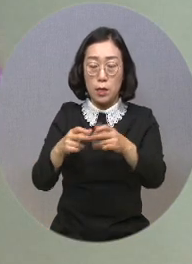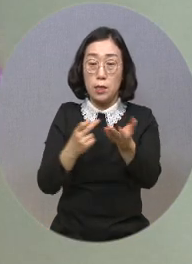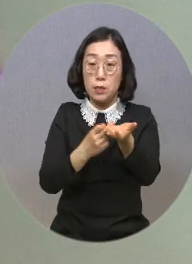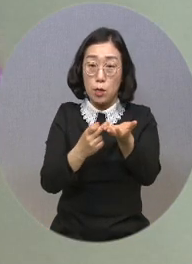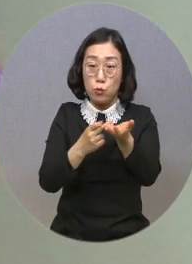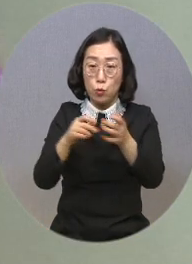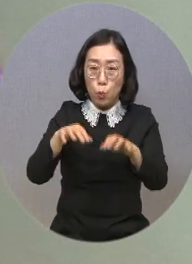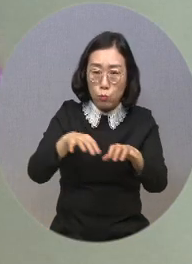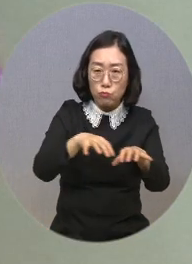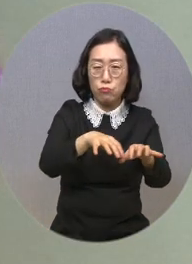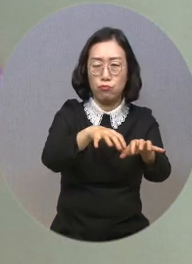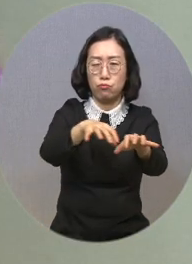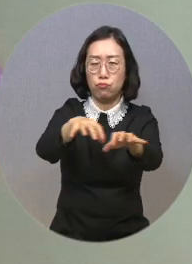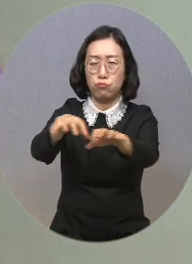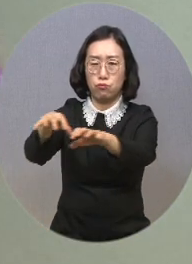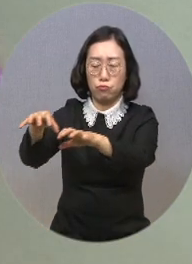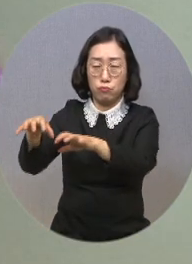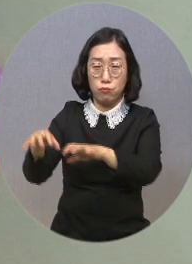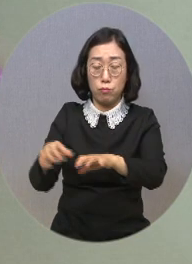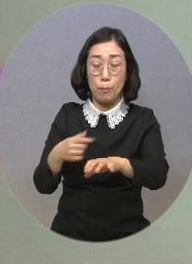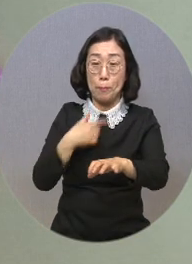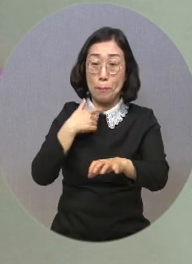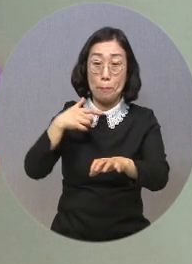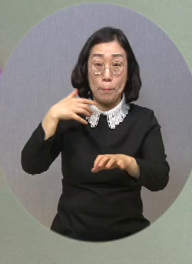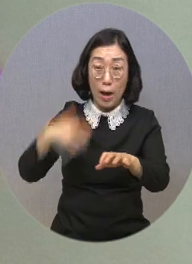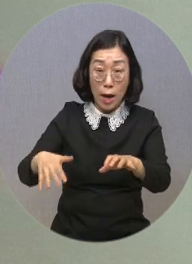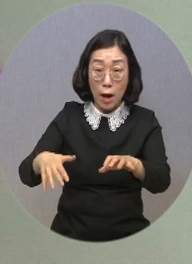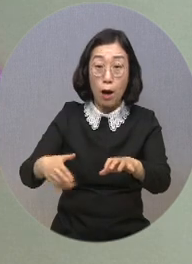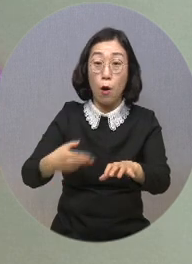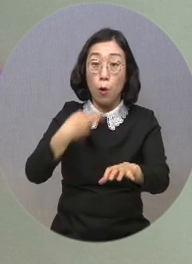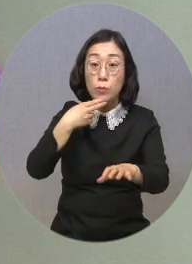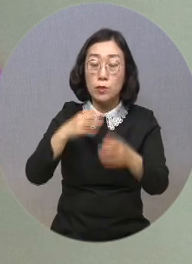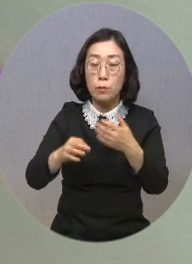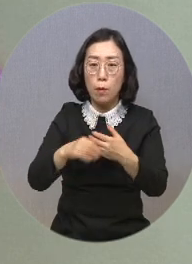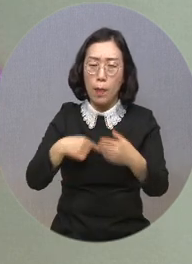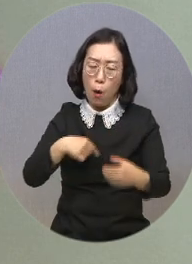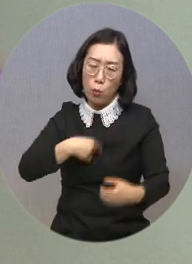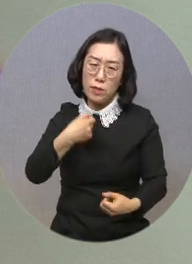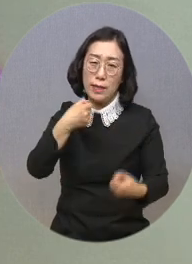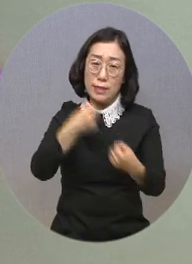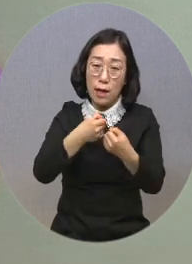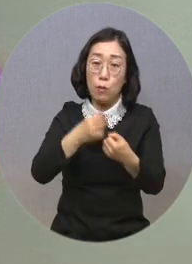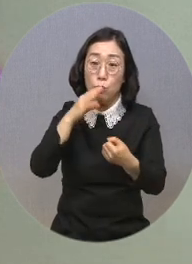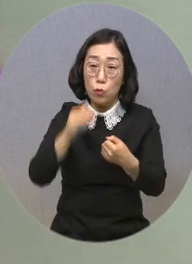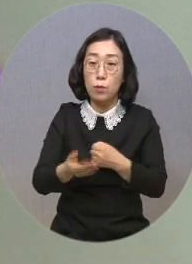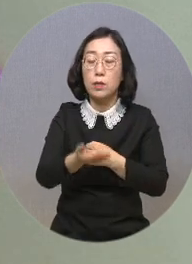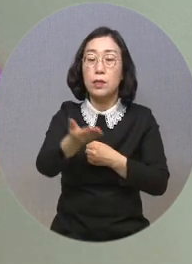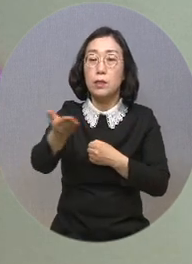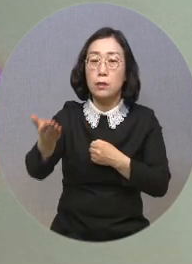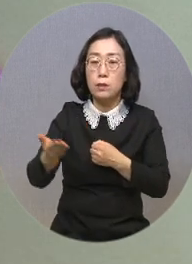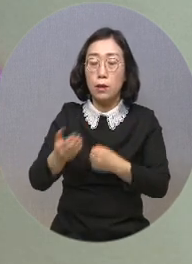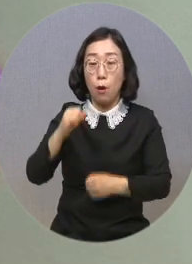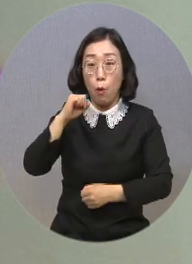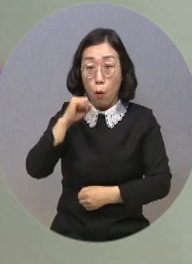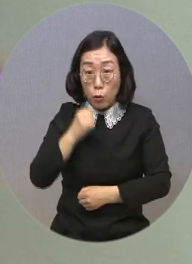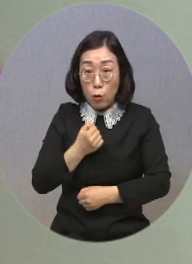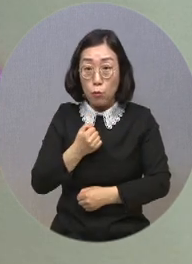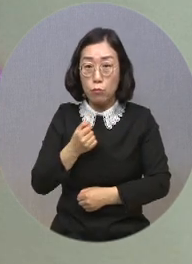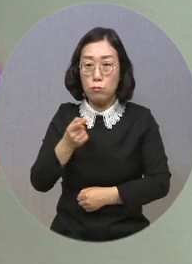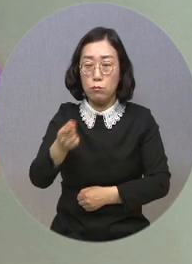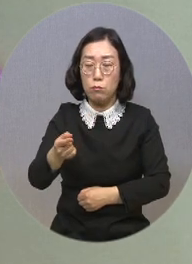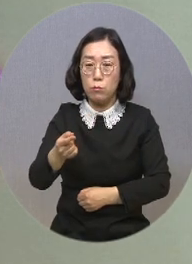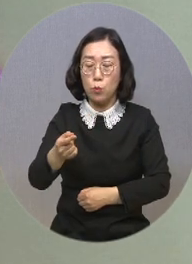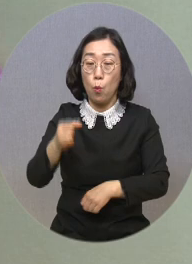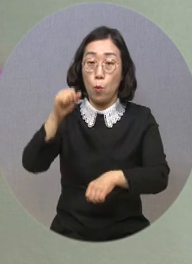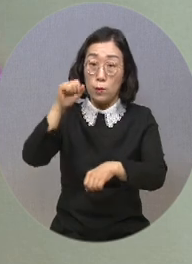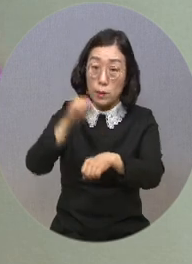걷지 않았더라면 저와의 힘든 싸움도 싸움이지만 네. 그들이 갖고 있는 장점을